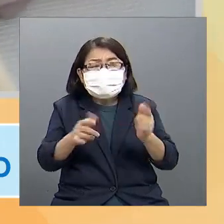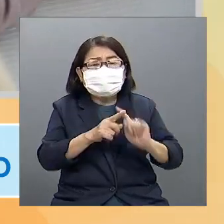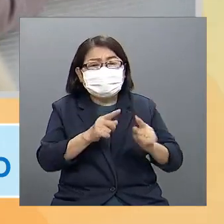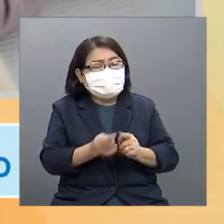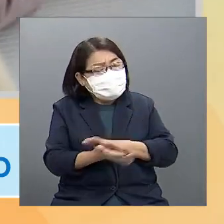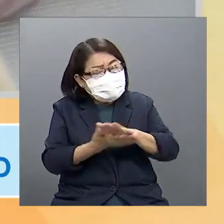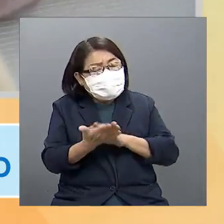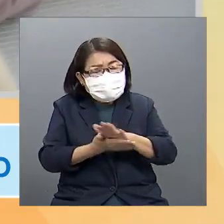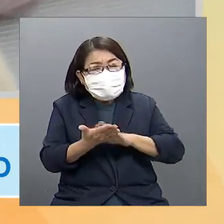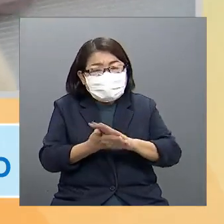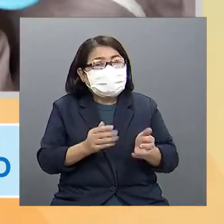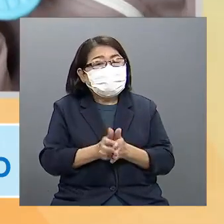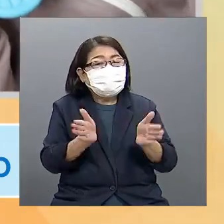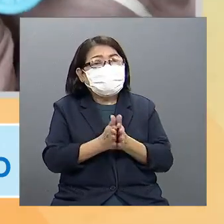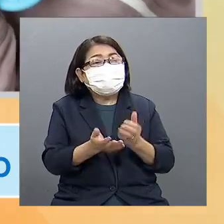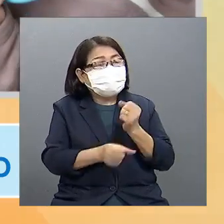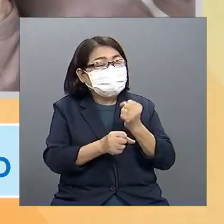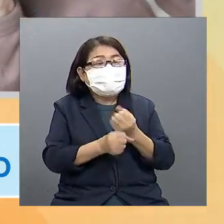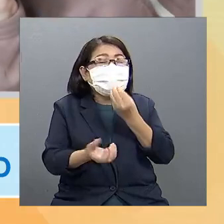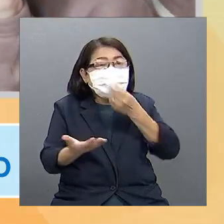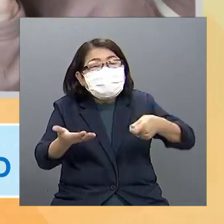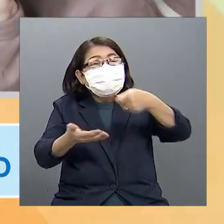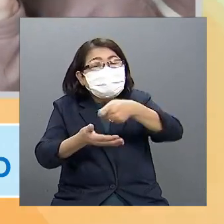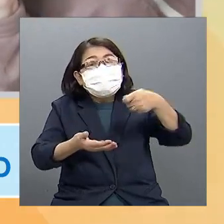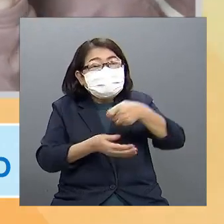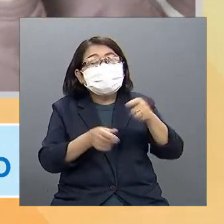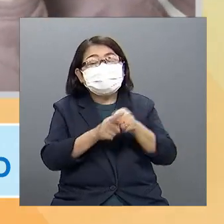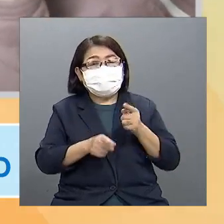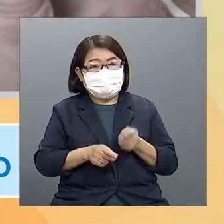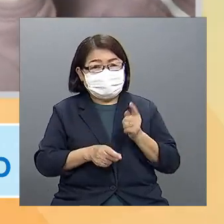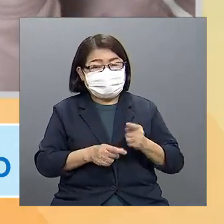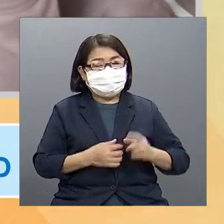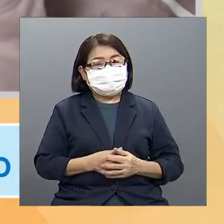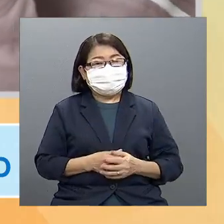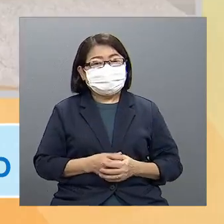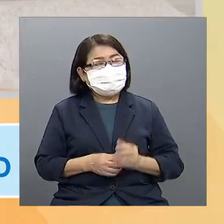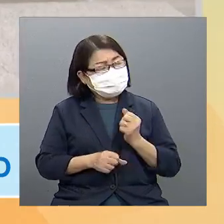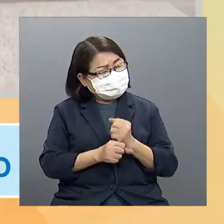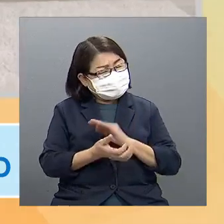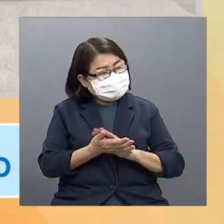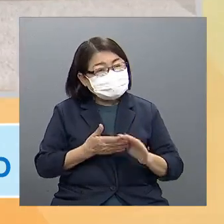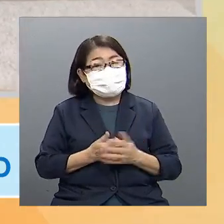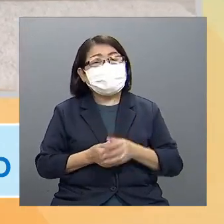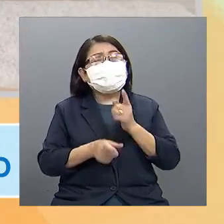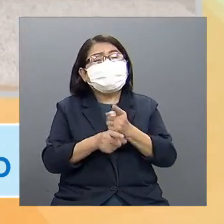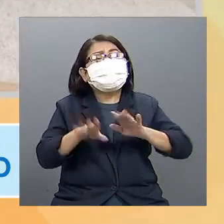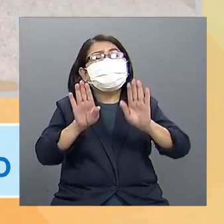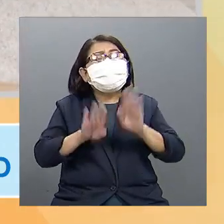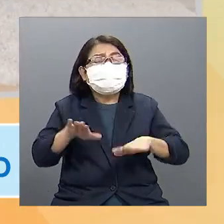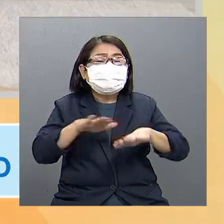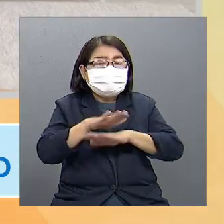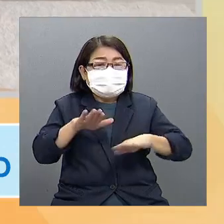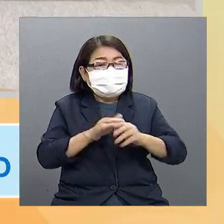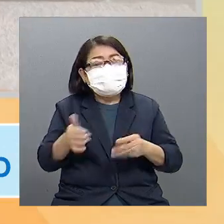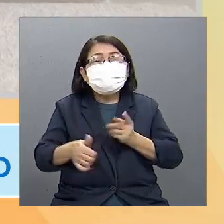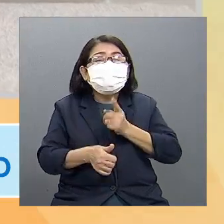าหารการกินก็จัดการเหมือนเดิมนะคะเพราะฉะนั้นอันนี้ถ้าพื้นฐานอันนี้ไปได้เขาก็จะแข็งแรงเขาก็